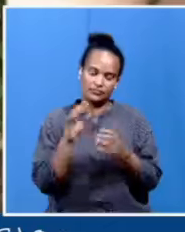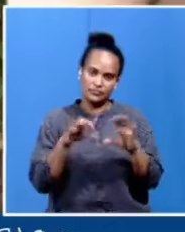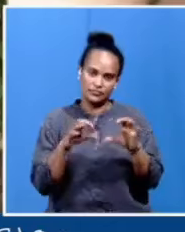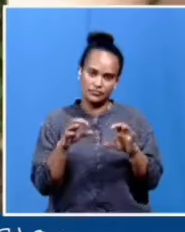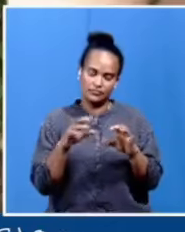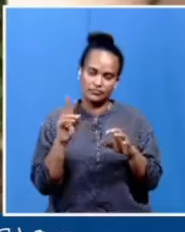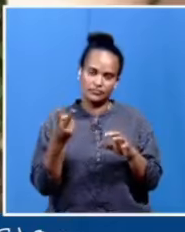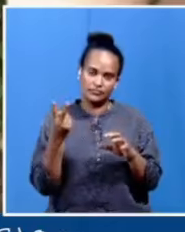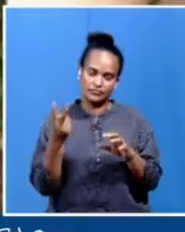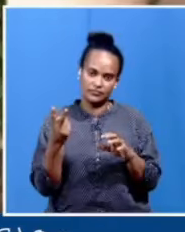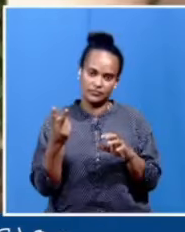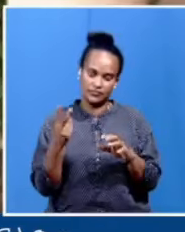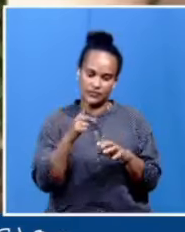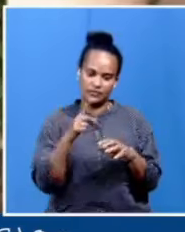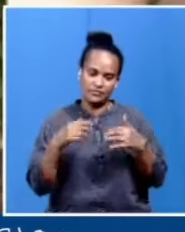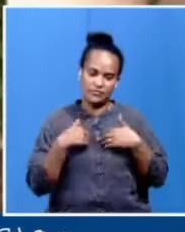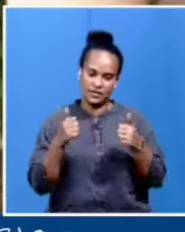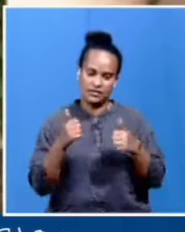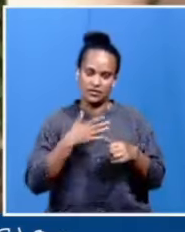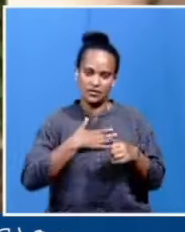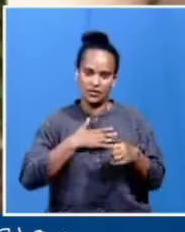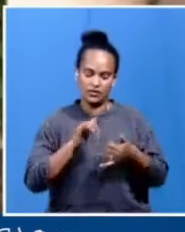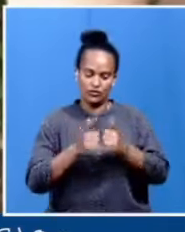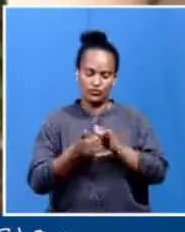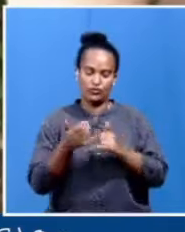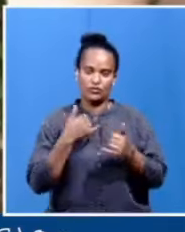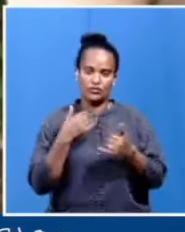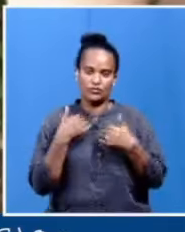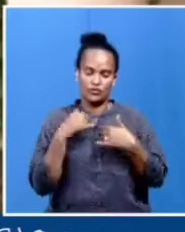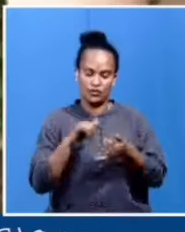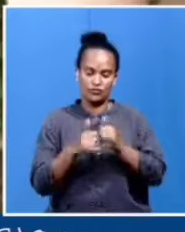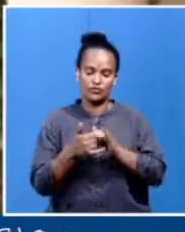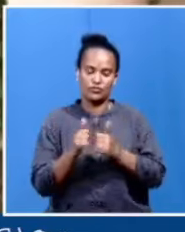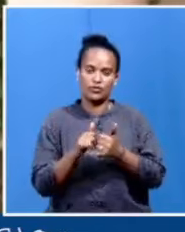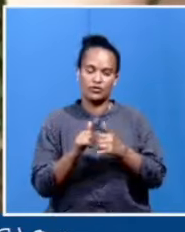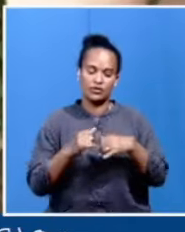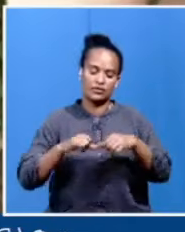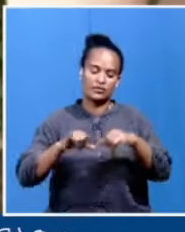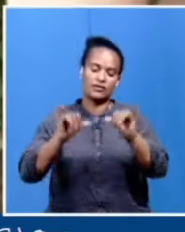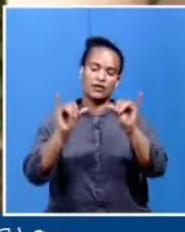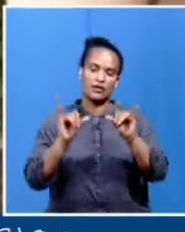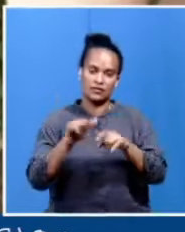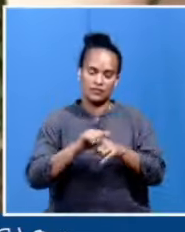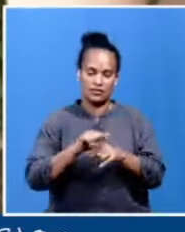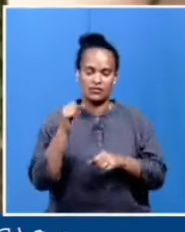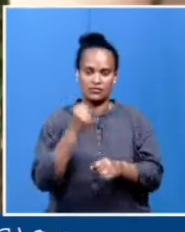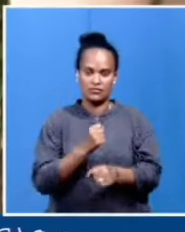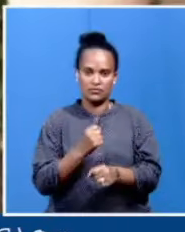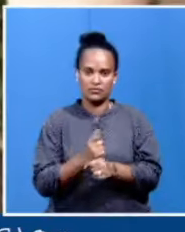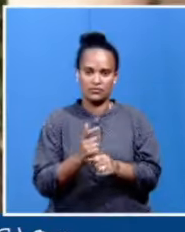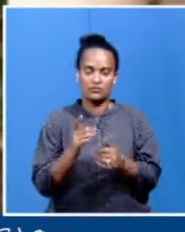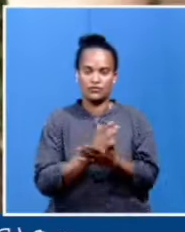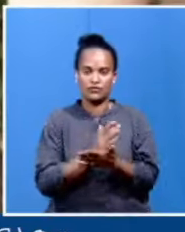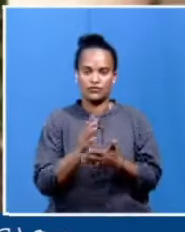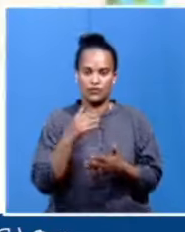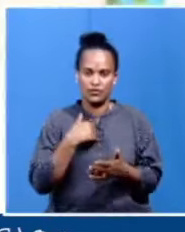هلا كعات من سينا سبورتي هزون كم زلن أو سبورتي أسأل أي ترين نخسر لحن عم يقدر له على